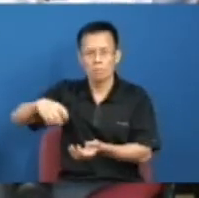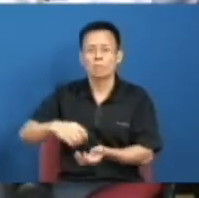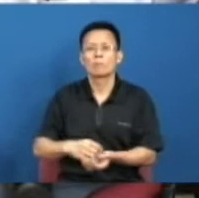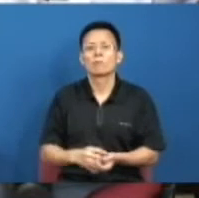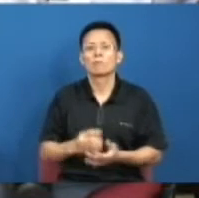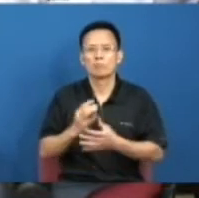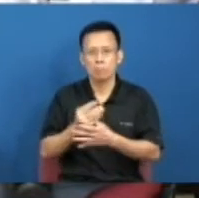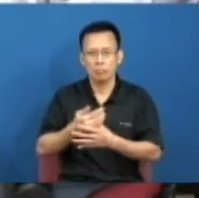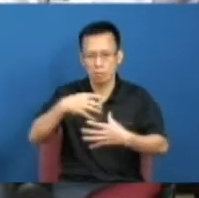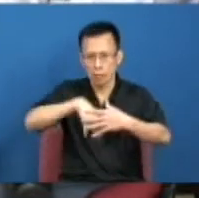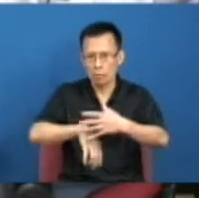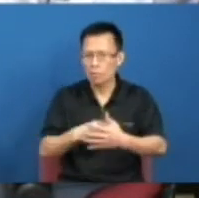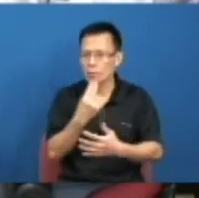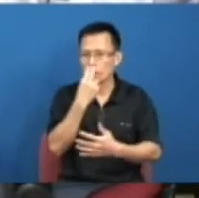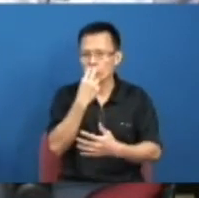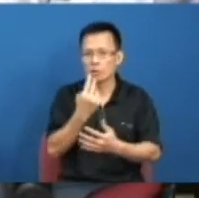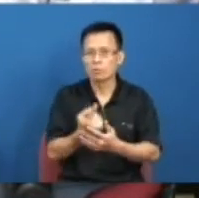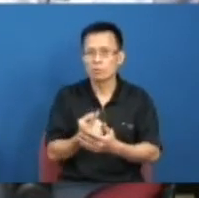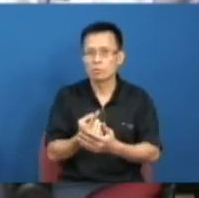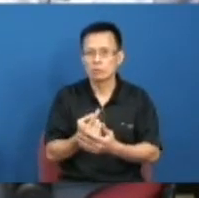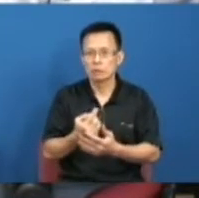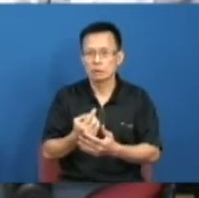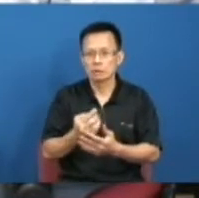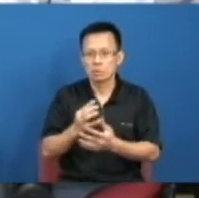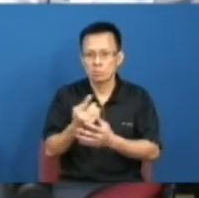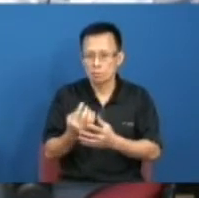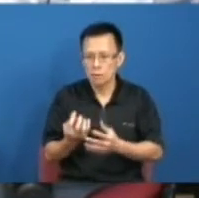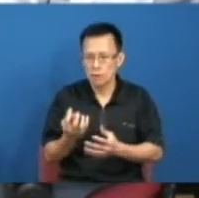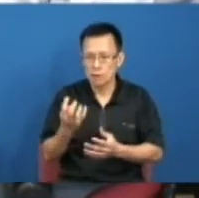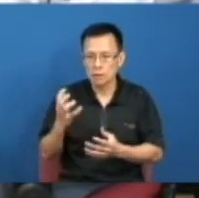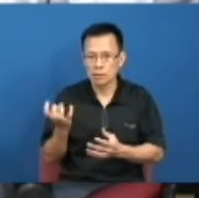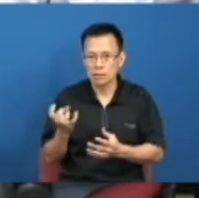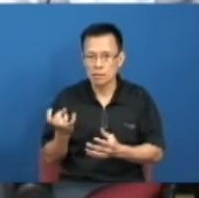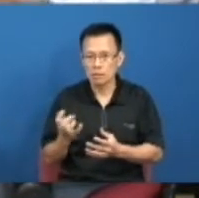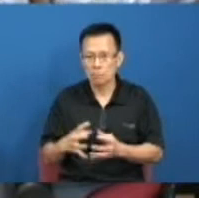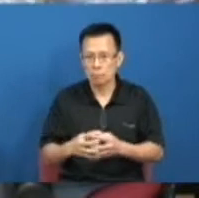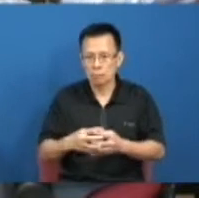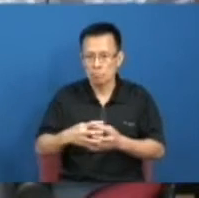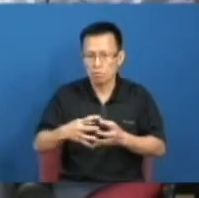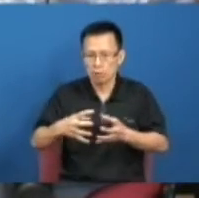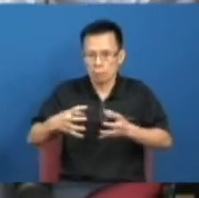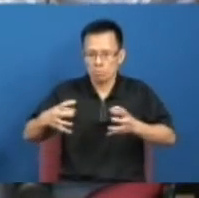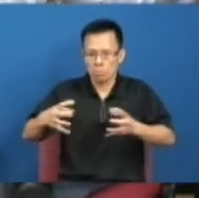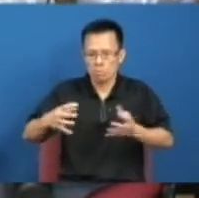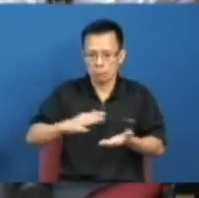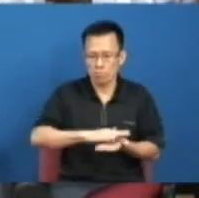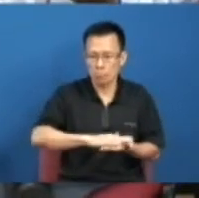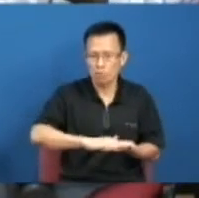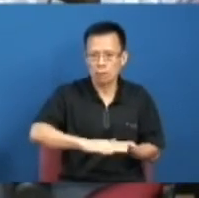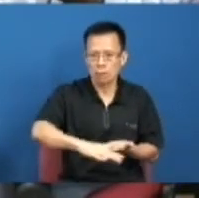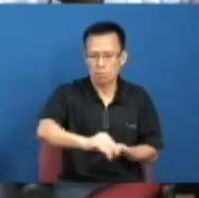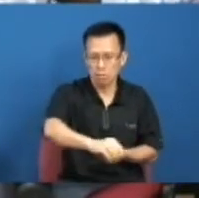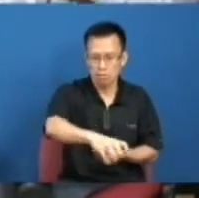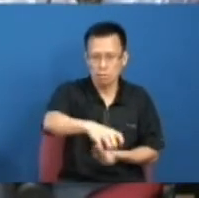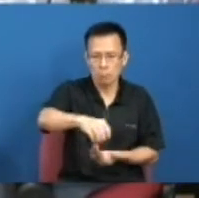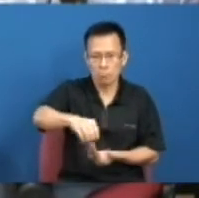因為裏邊嘅空氣受到熱量咧，就會膨脹咧，就造成個泡啊，你個雪棉冰會